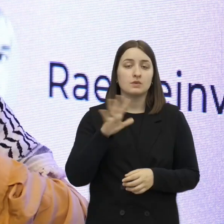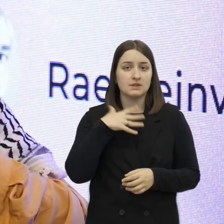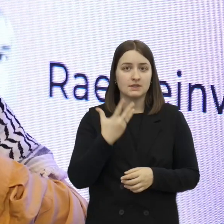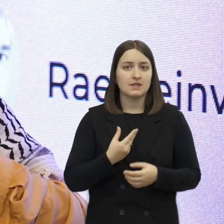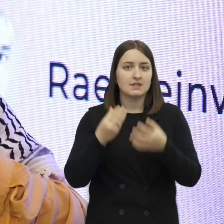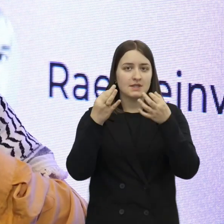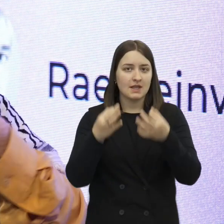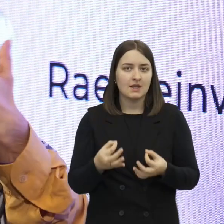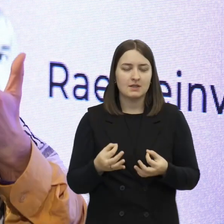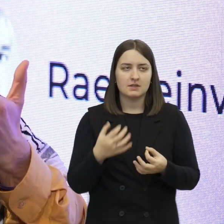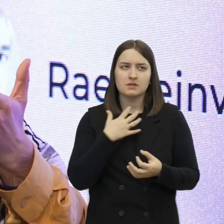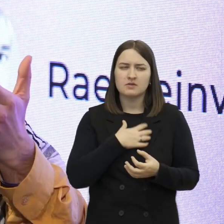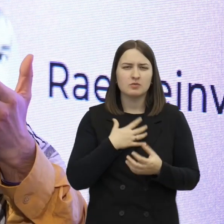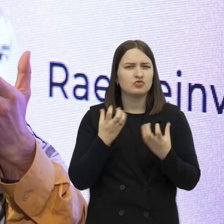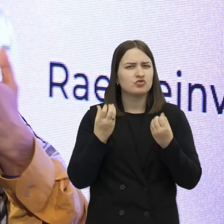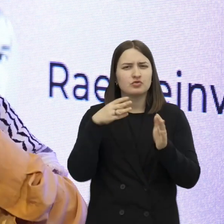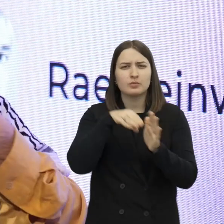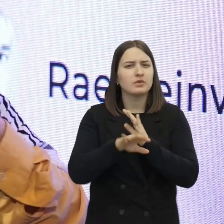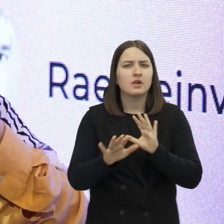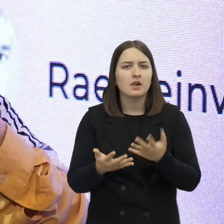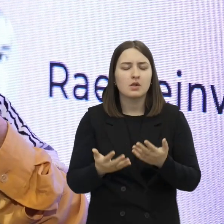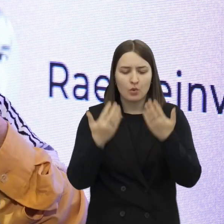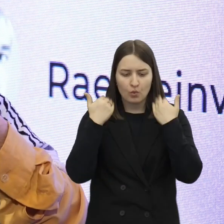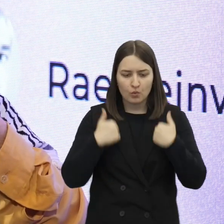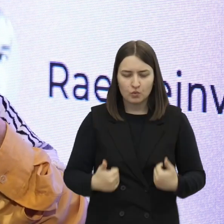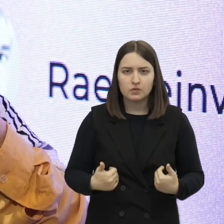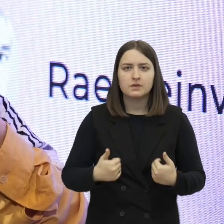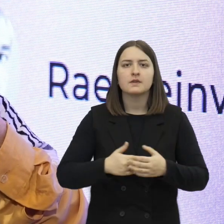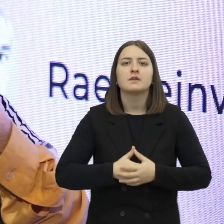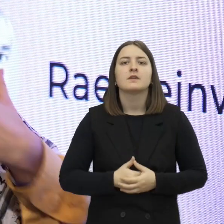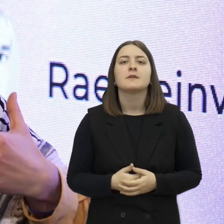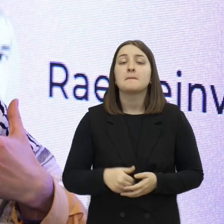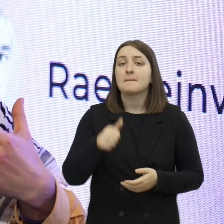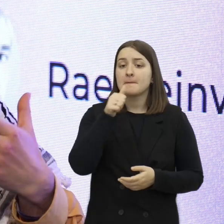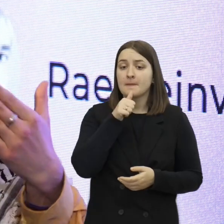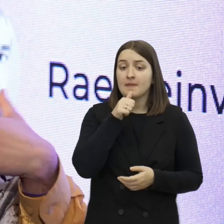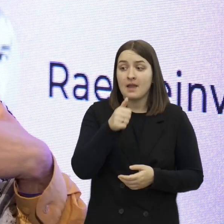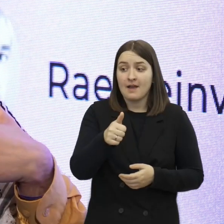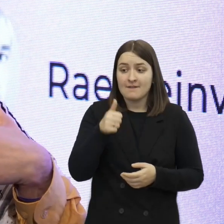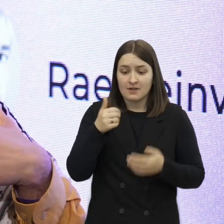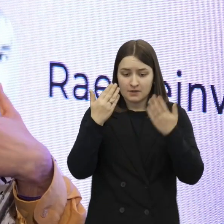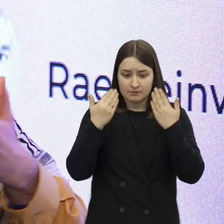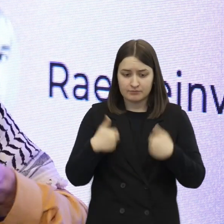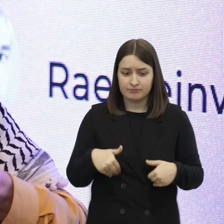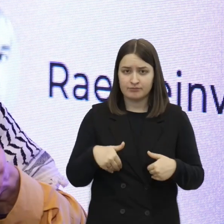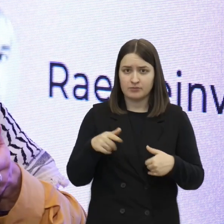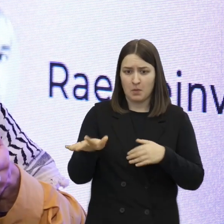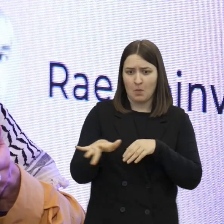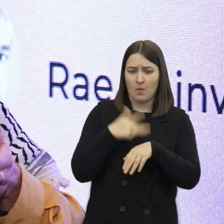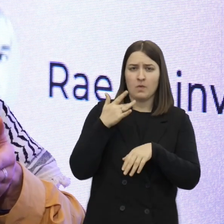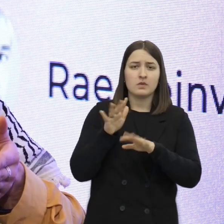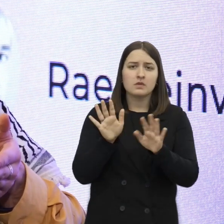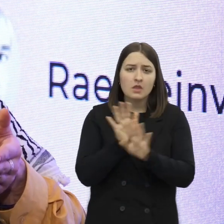kūno autonomiją. Tai yra ir kūno autonomija, na, kad tavęs nenaikintų tokios tu esi, tavo